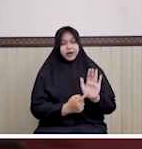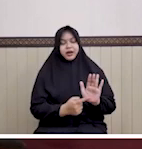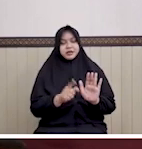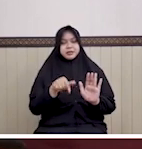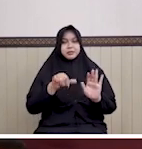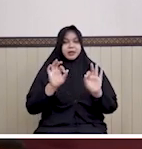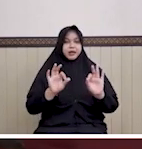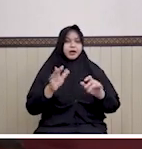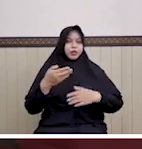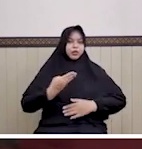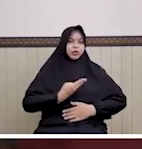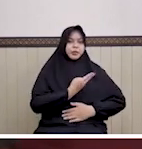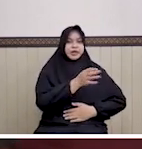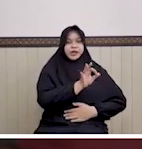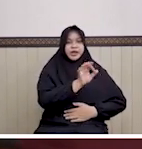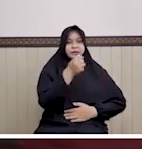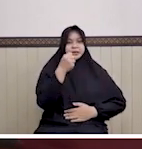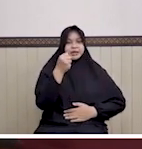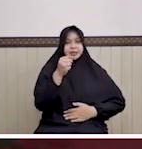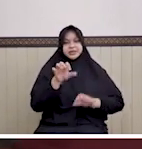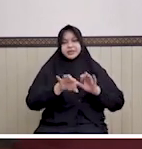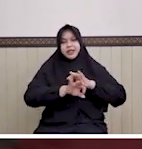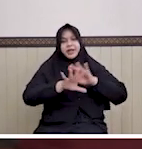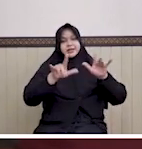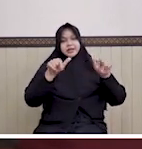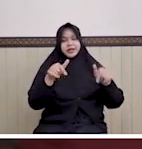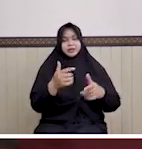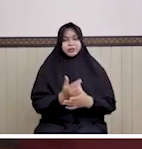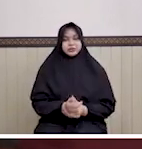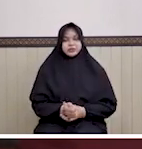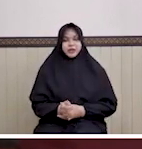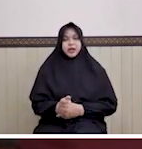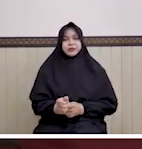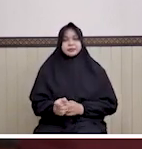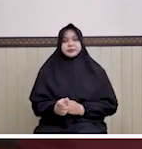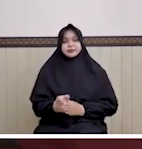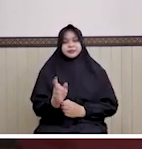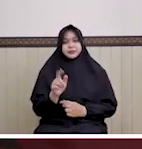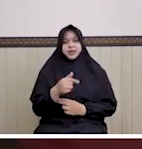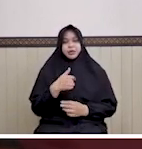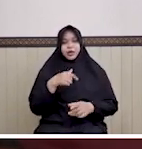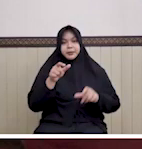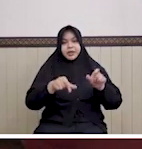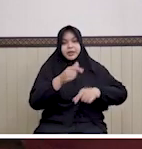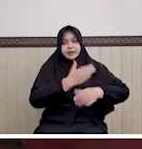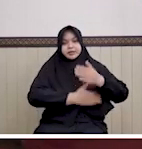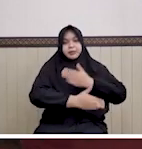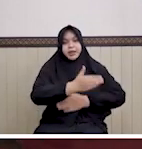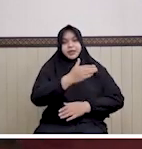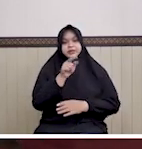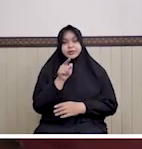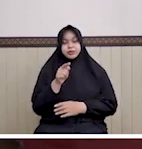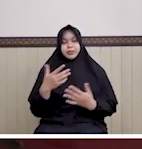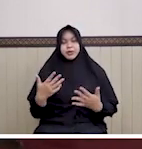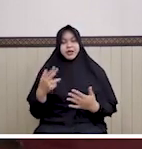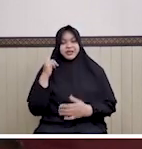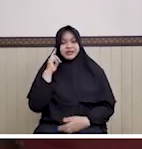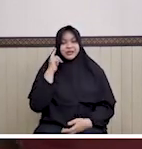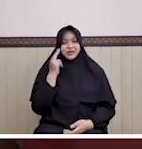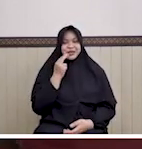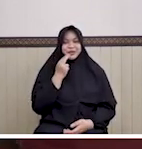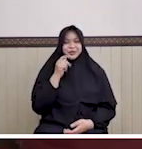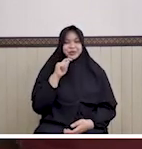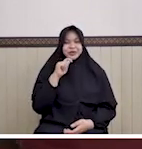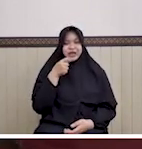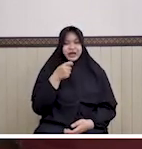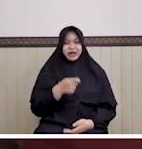sementara korban tidak akan bisa menjelaskan itu karena pada saat itu penyandang disabilitas nya adalah tunarungu